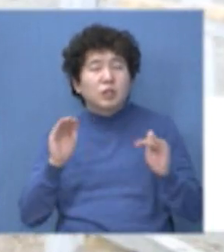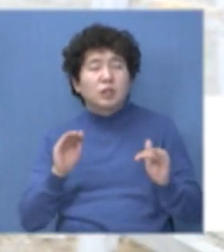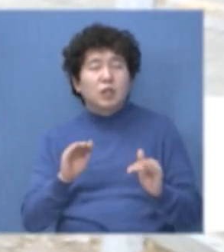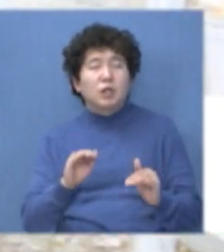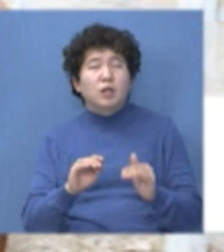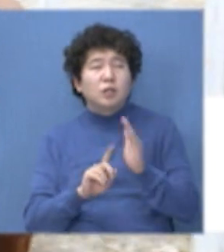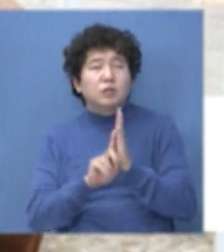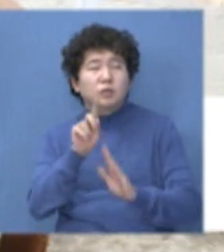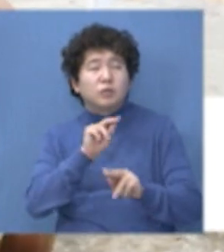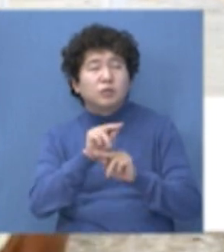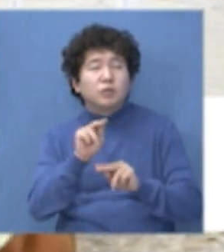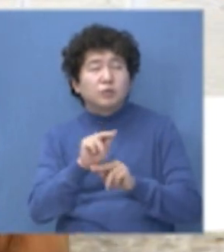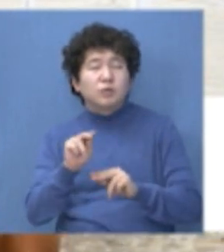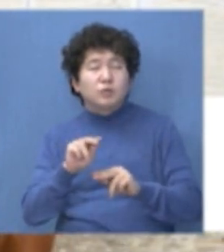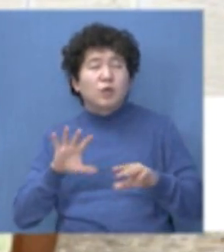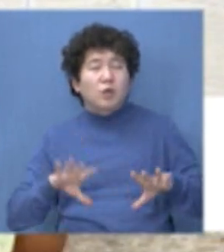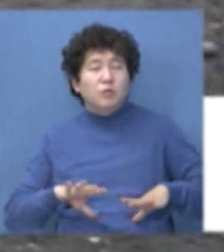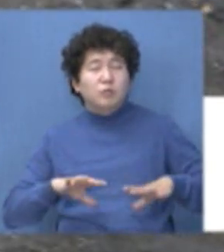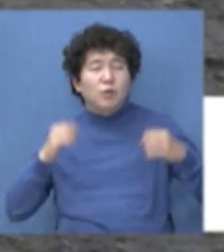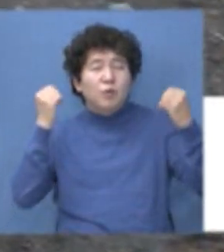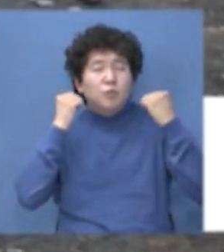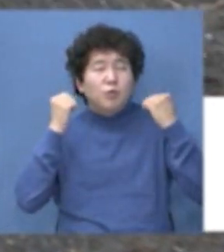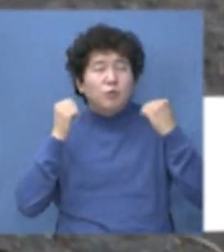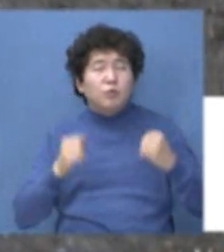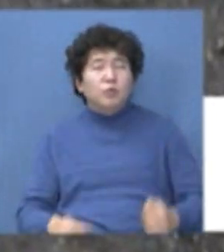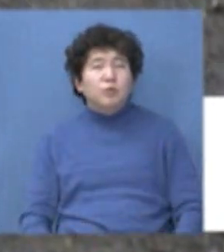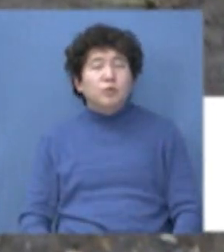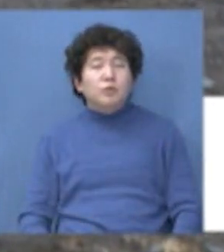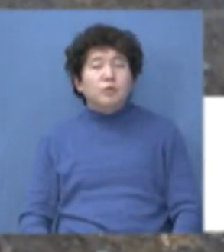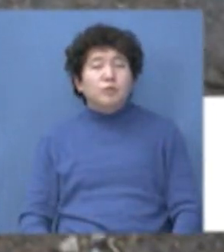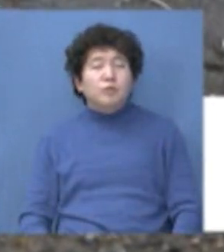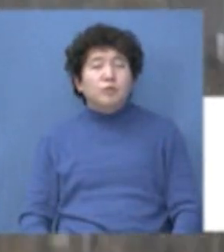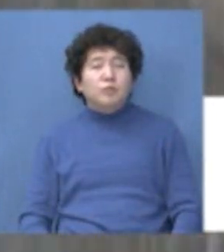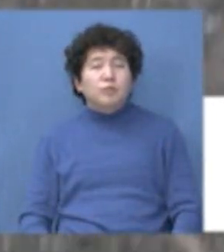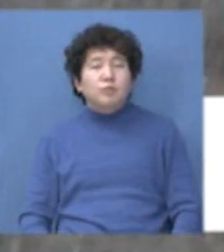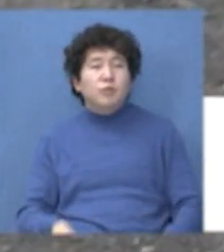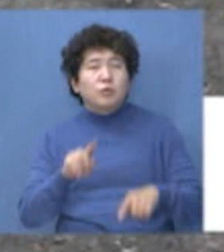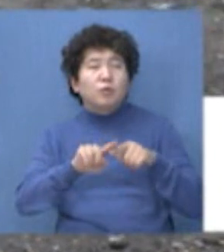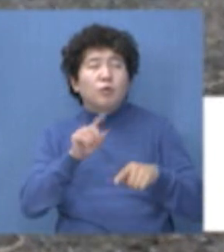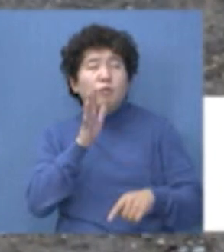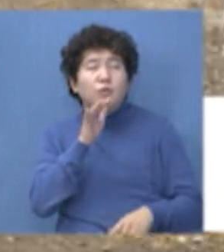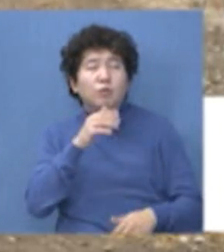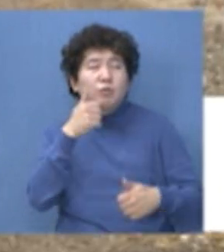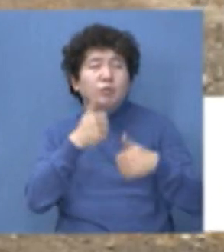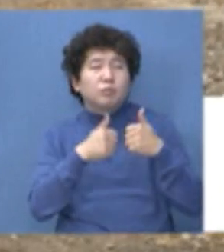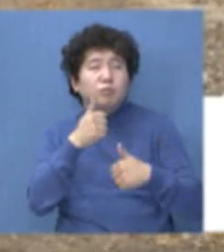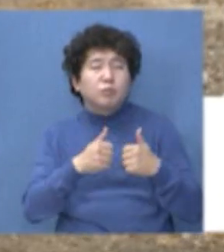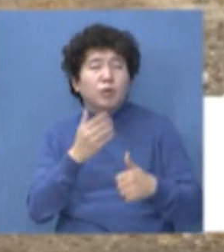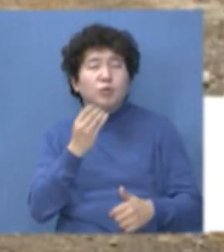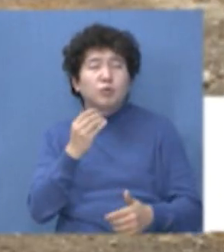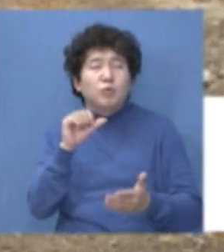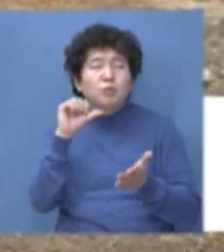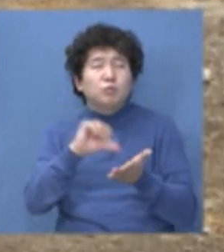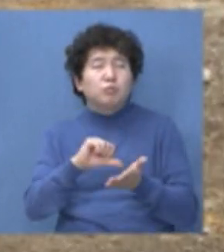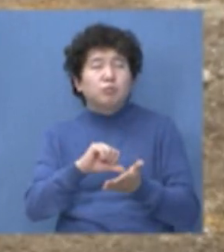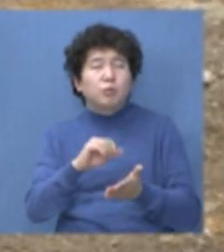Былтыр Жанел Сәуменова цирк әртісі Мұрат Мұтырғановтың байқауында жүлде алған. Алдағы уақытта да ел даңқын асқақтатамын,